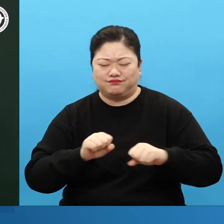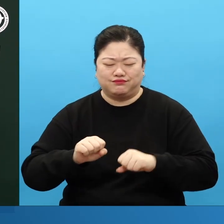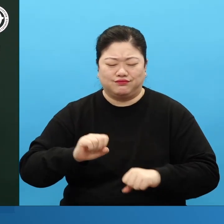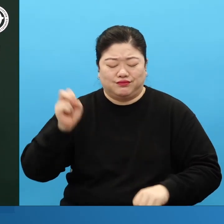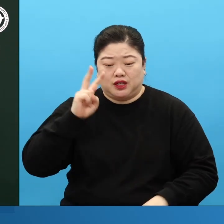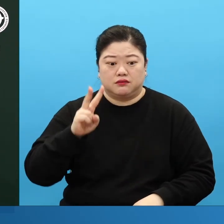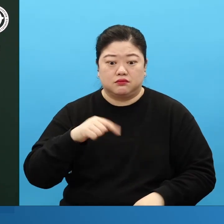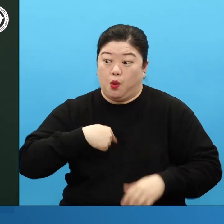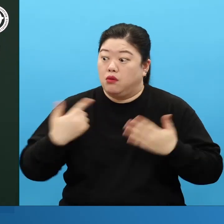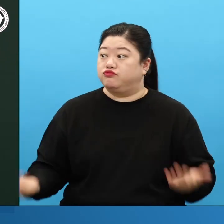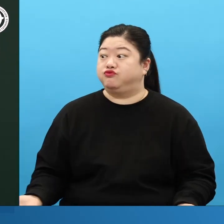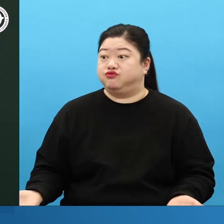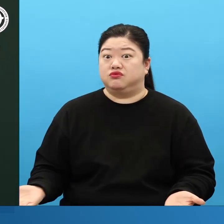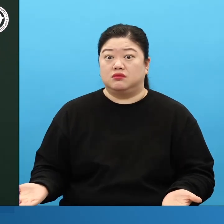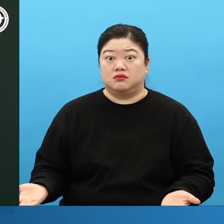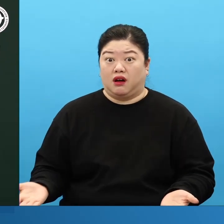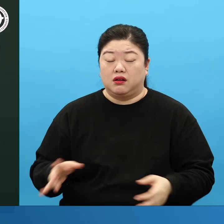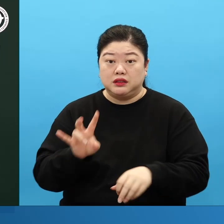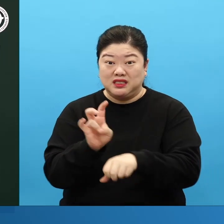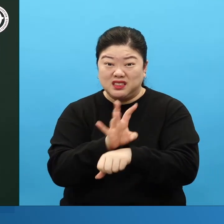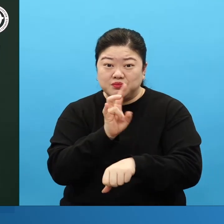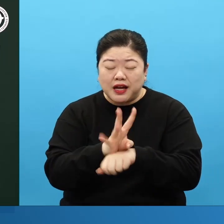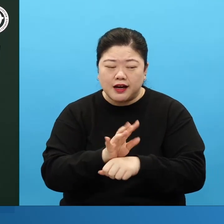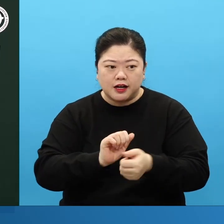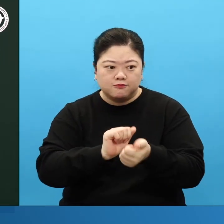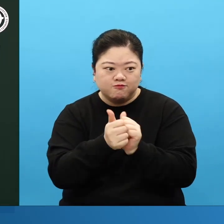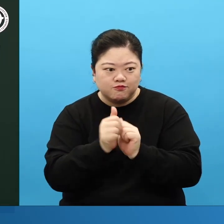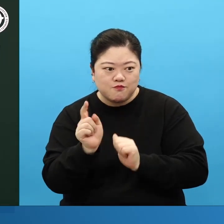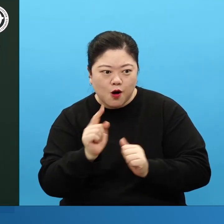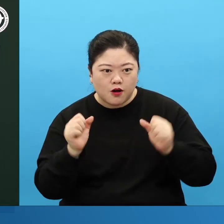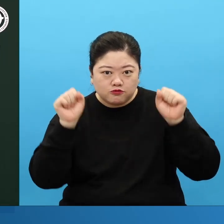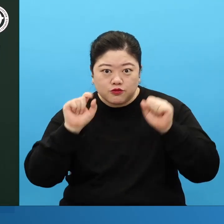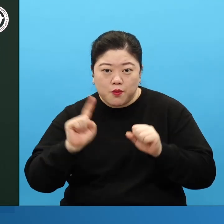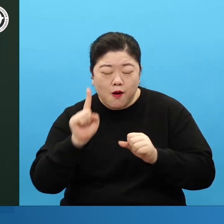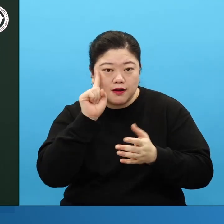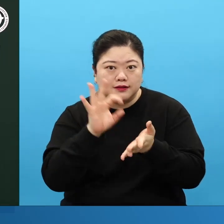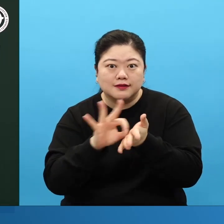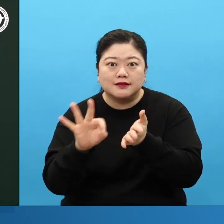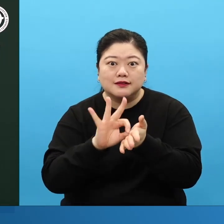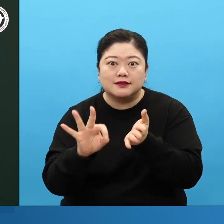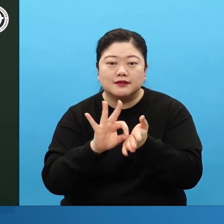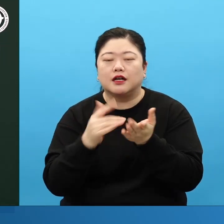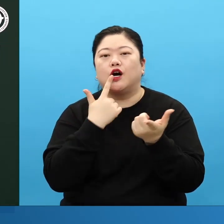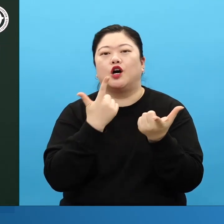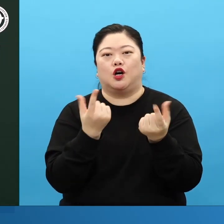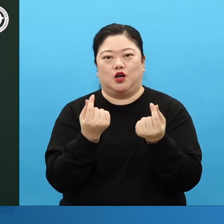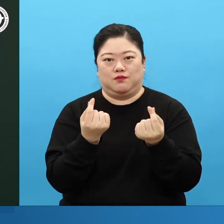que estar centrado ahí. Son las 24 horas. 여러분이